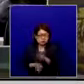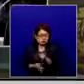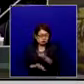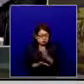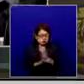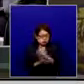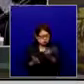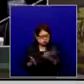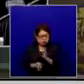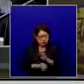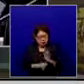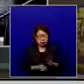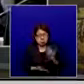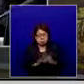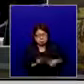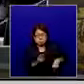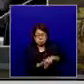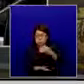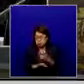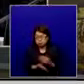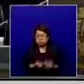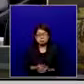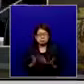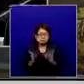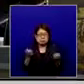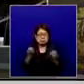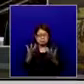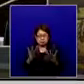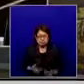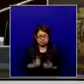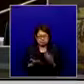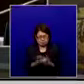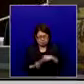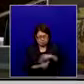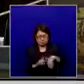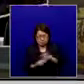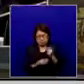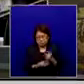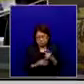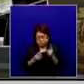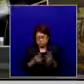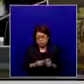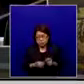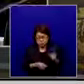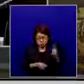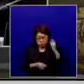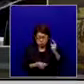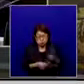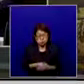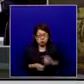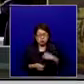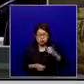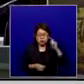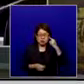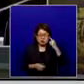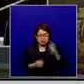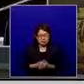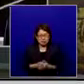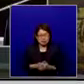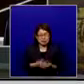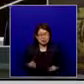งักหมดนี่คือความยับเยินความพินาศของเศรษฐกิจรู้ไว้ด้วยผมไม่แน่ใจนะทีมเศรษฐกิจชุ